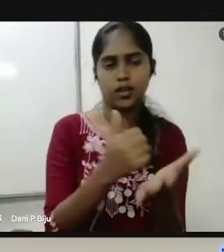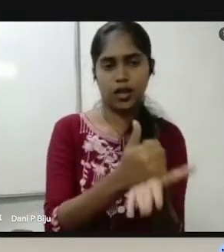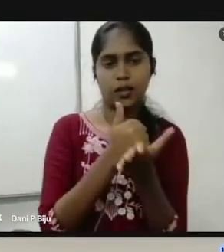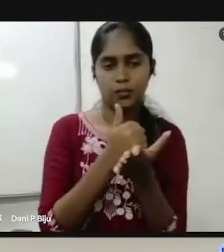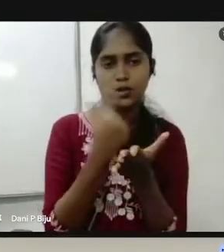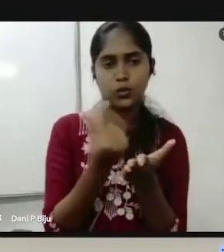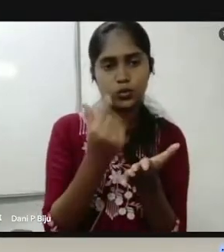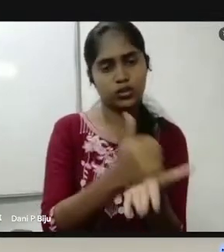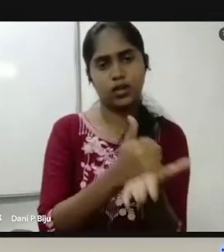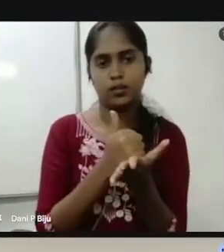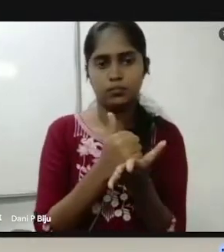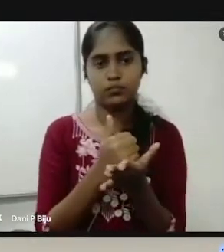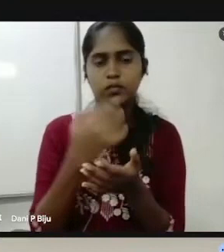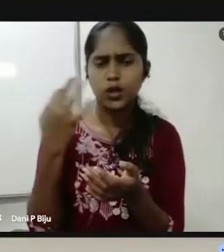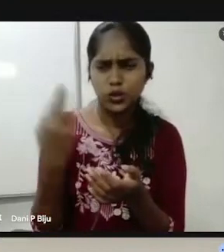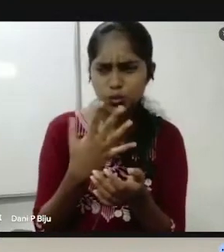തോന്നുന്നു അങ്ങനെ